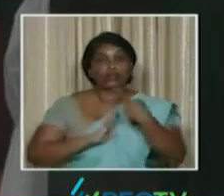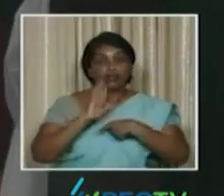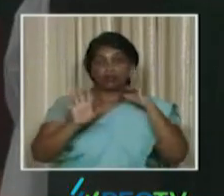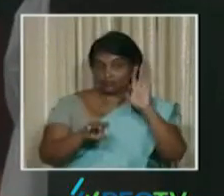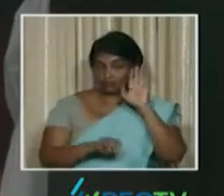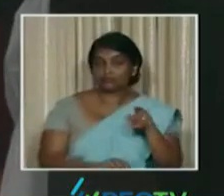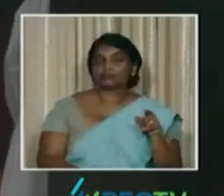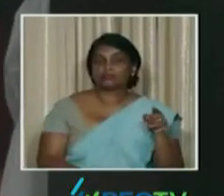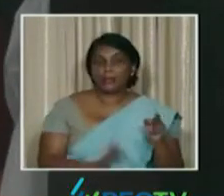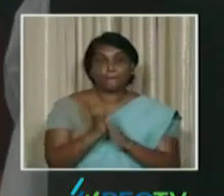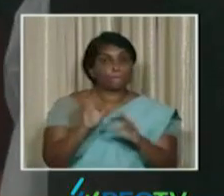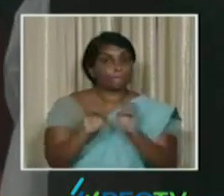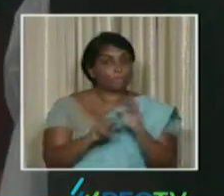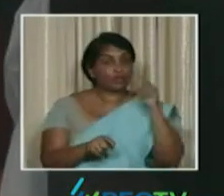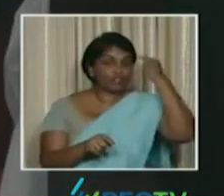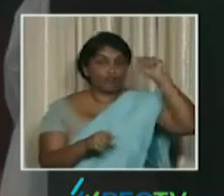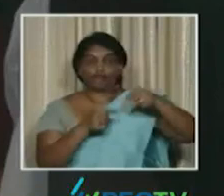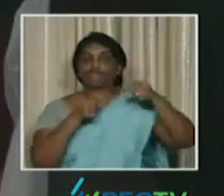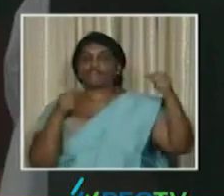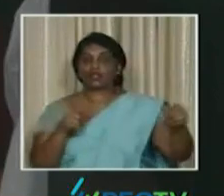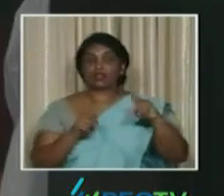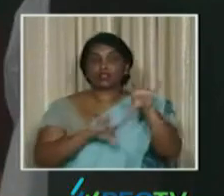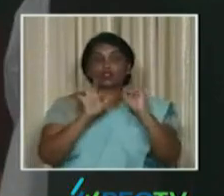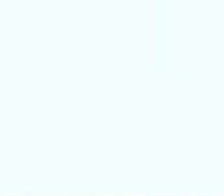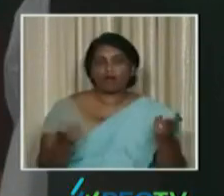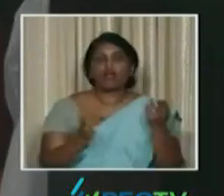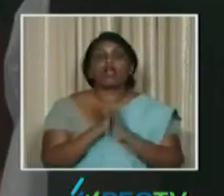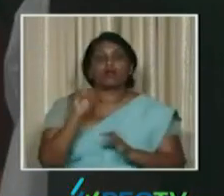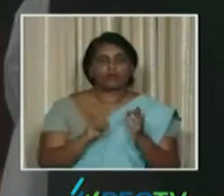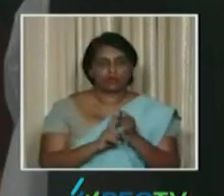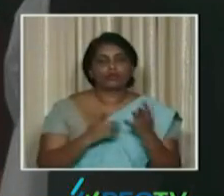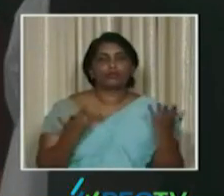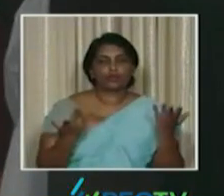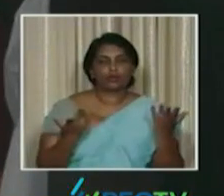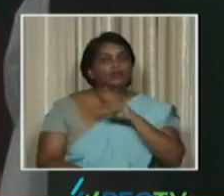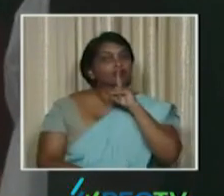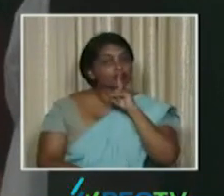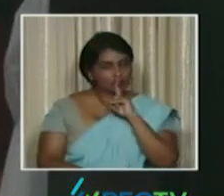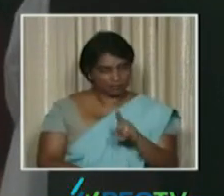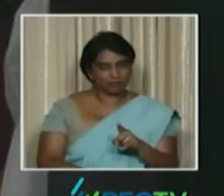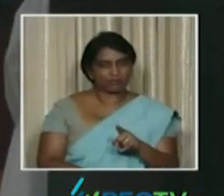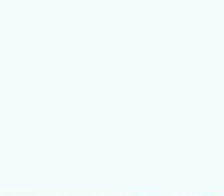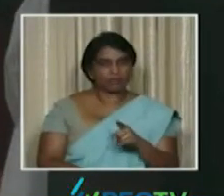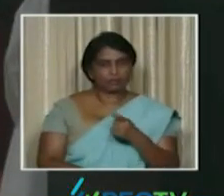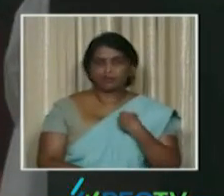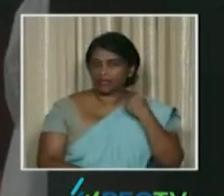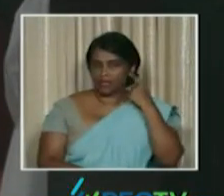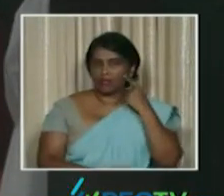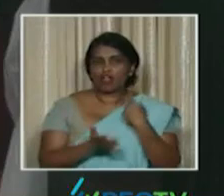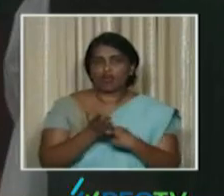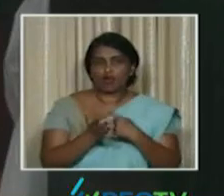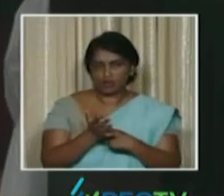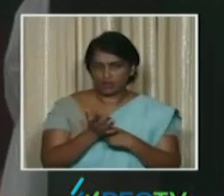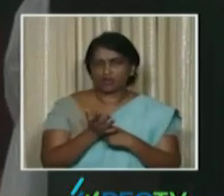ඉදිරිපත් කරපු මාධ්‍යට විරුද්ධව තේරීම් කාරක සභාව ගේන්න හදනවා. දැන් ඔතන කවුද මේ වරද කරේ? මං හිතන්නේ රොෂාන්